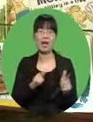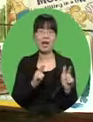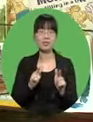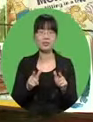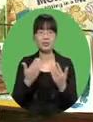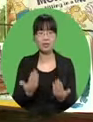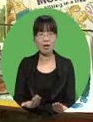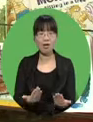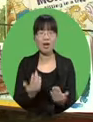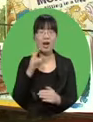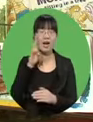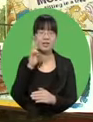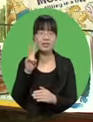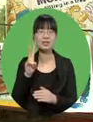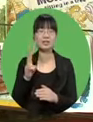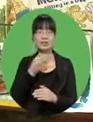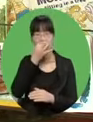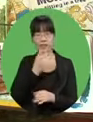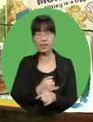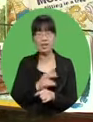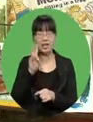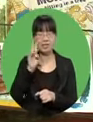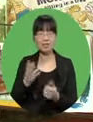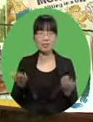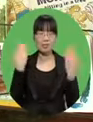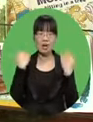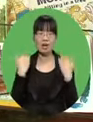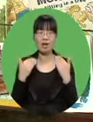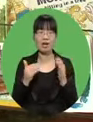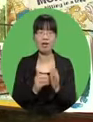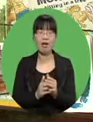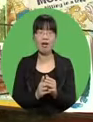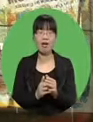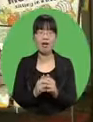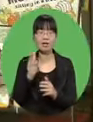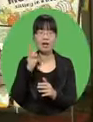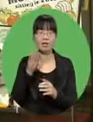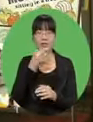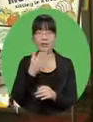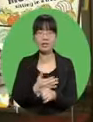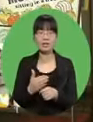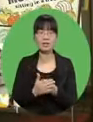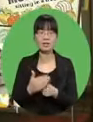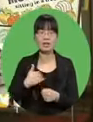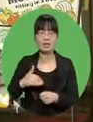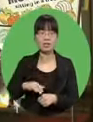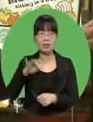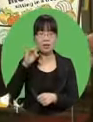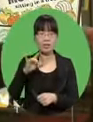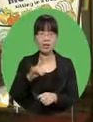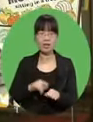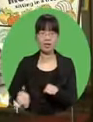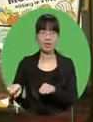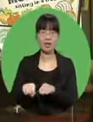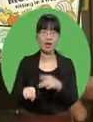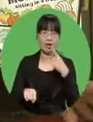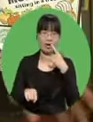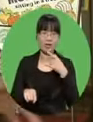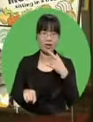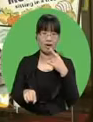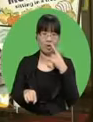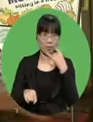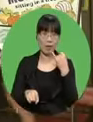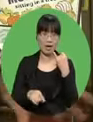넘기면 이틀이 힘들어지는 거예요. 이틀을 걸리면 3일이 힘들어지고. 처음에 제가 먼저 앞에 나갔어요. 준현아 엄마